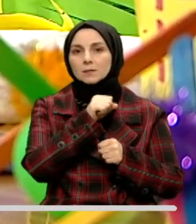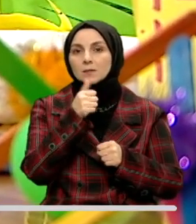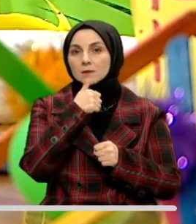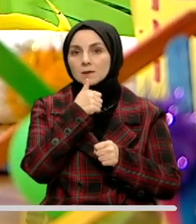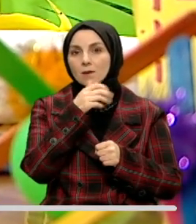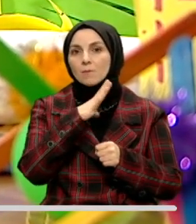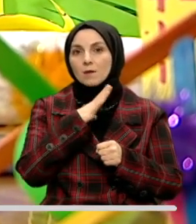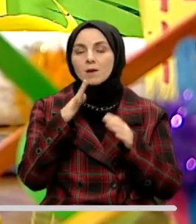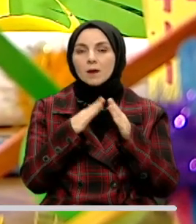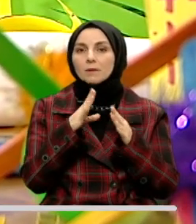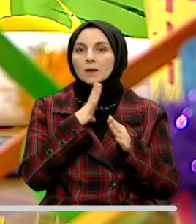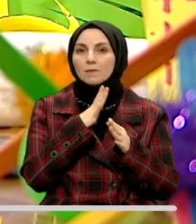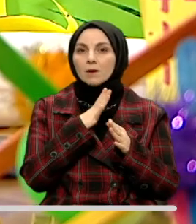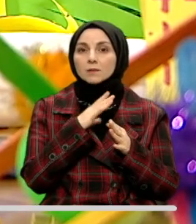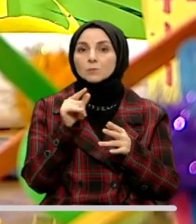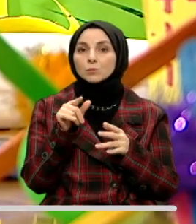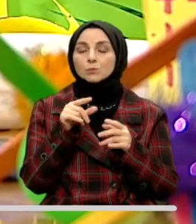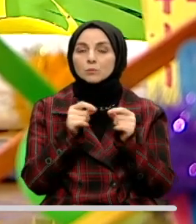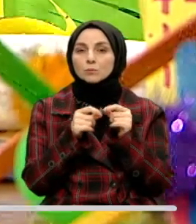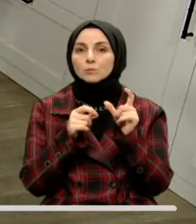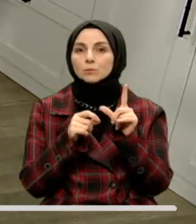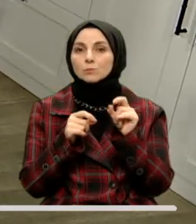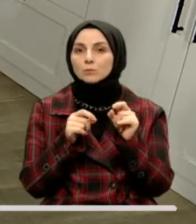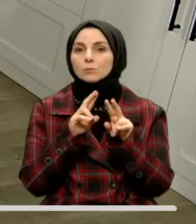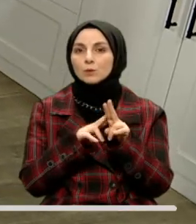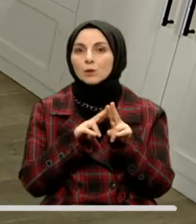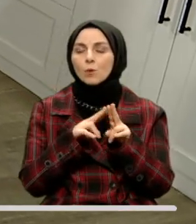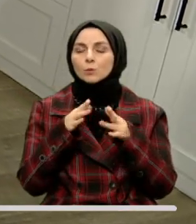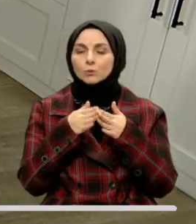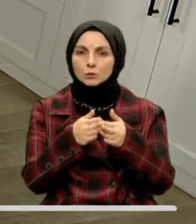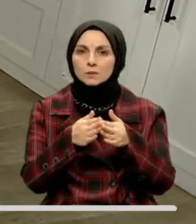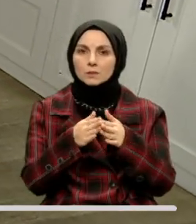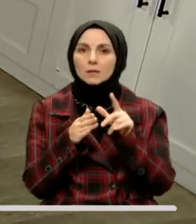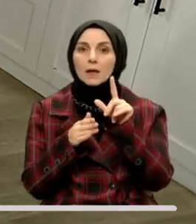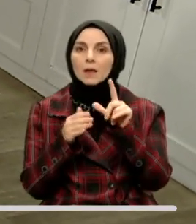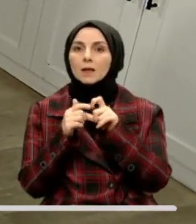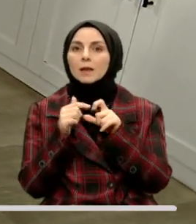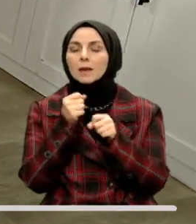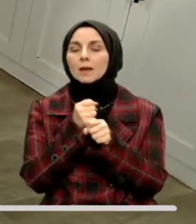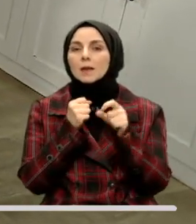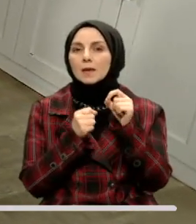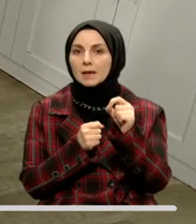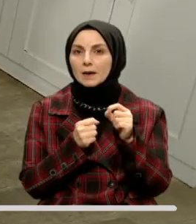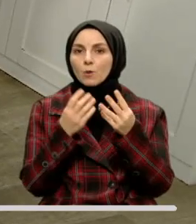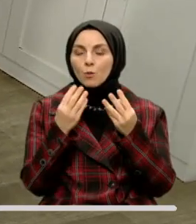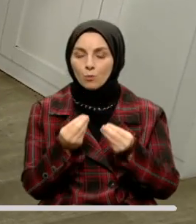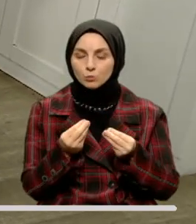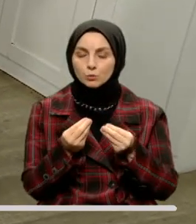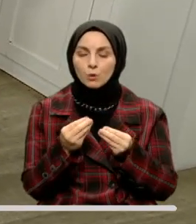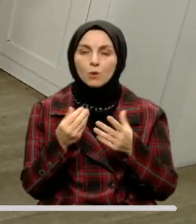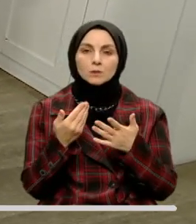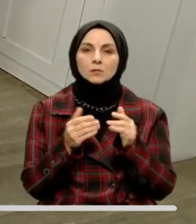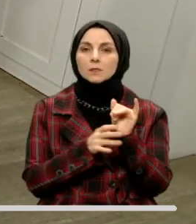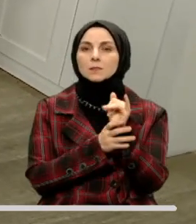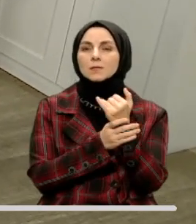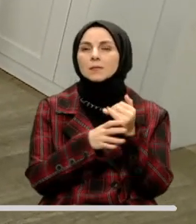var, evler var. Blok köşesinde legolar oluyor. Ondan sonra ben sanat etkinliğinden birkaç